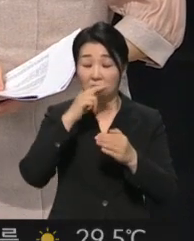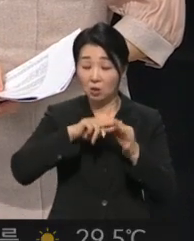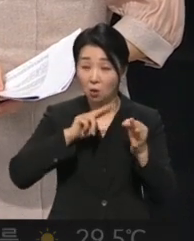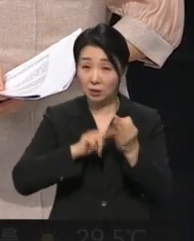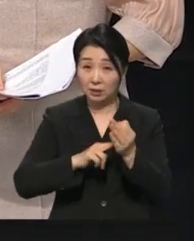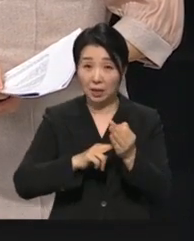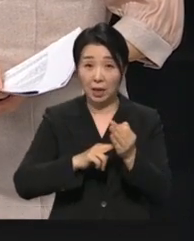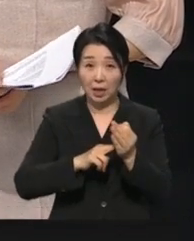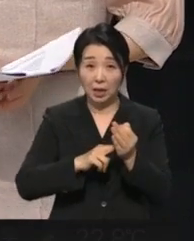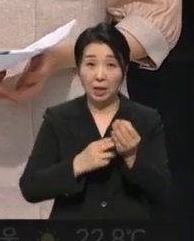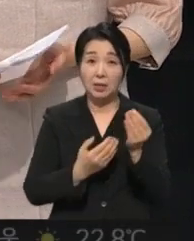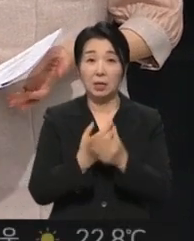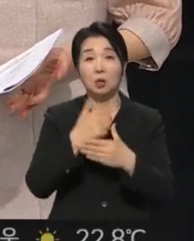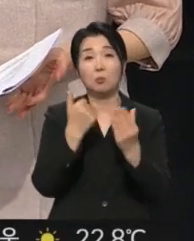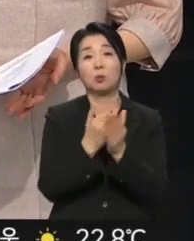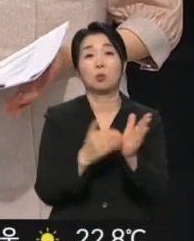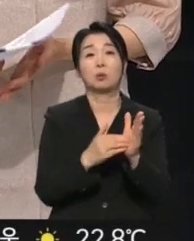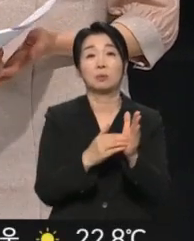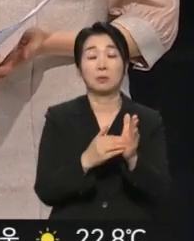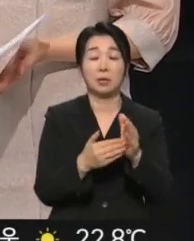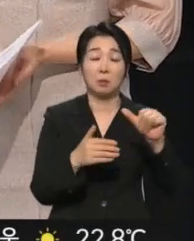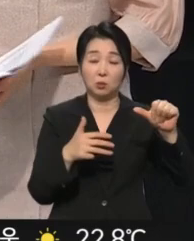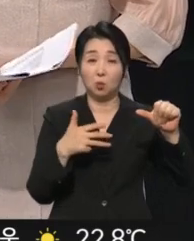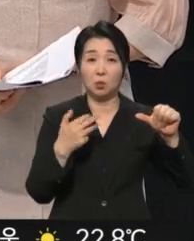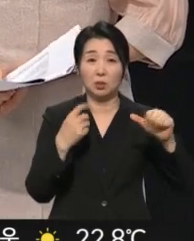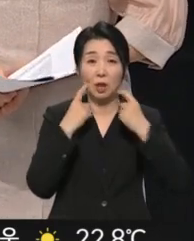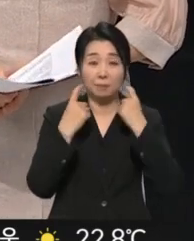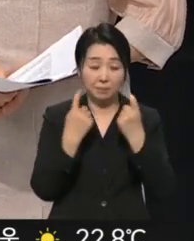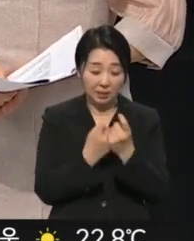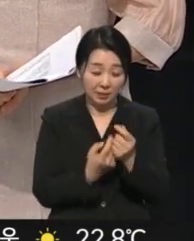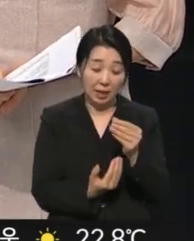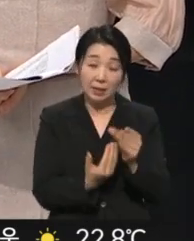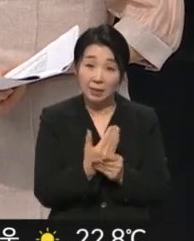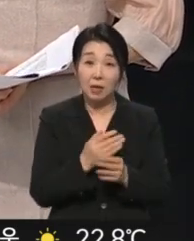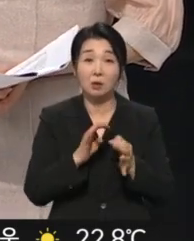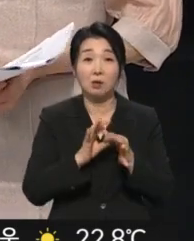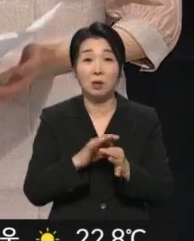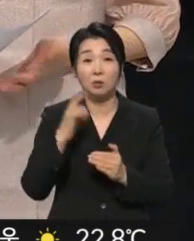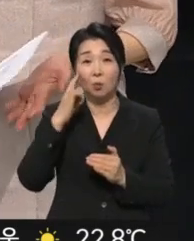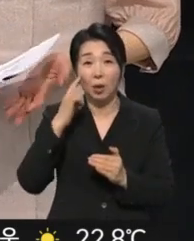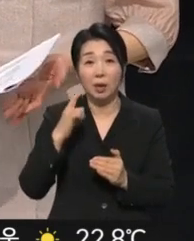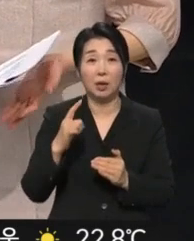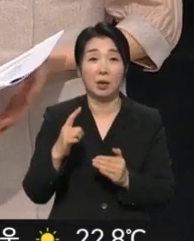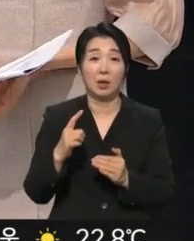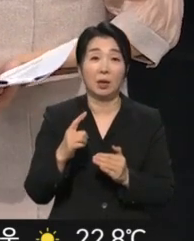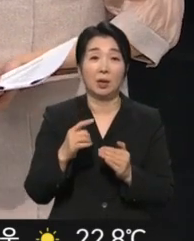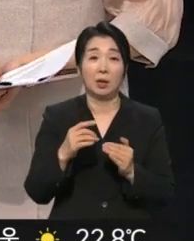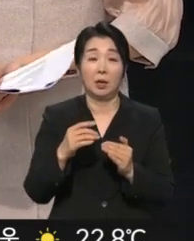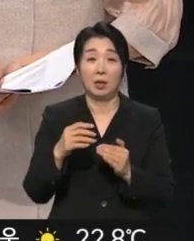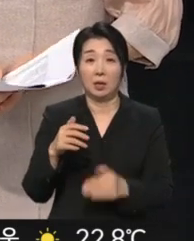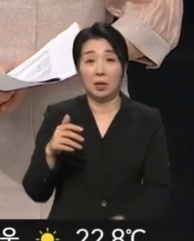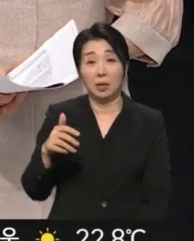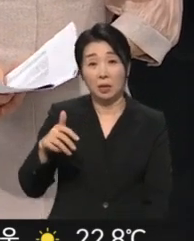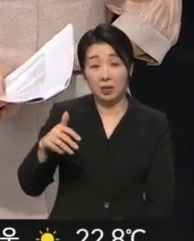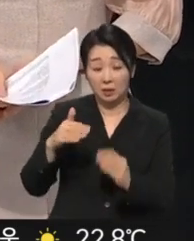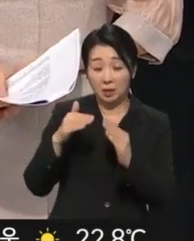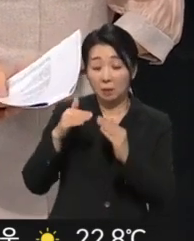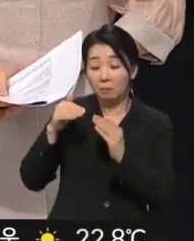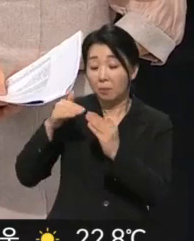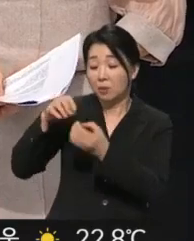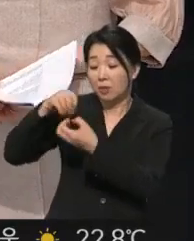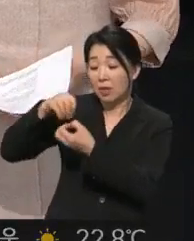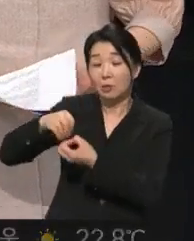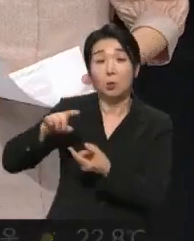다만 5.18과 관련한 단체들이 제기한 민사소송은 이 씨가 법적 상속인으로 소송을 물려받으면서 계속